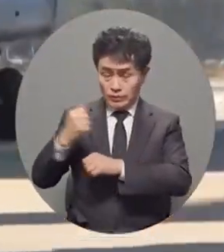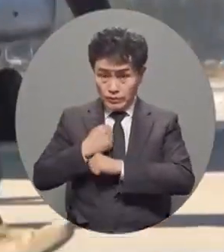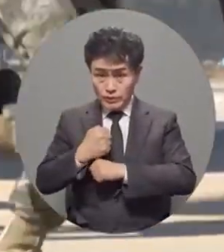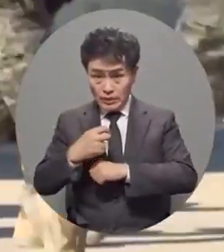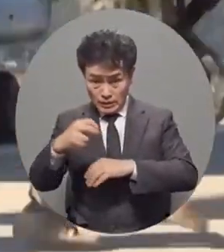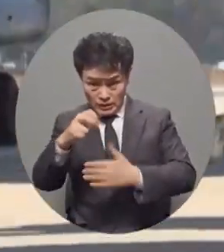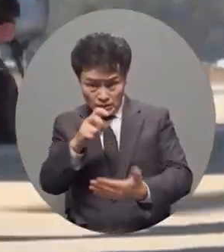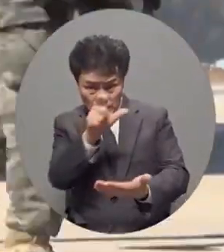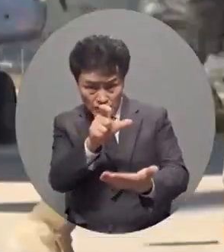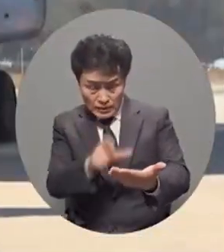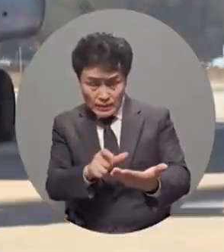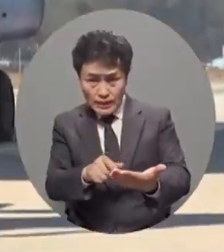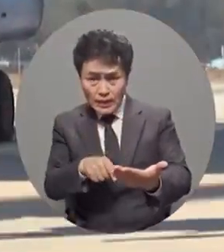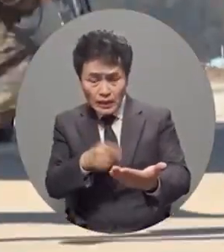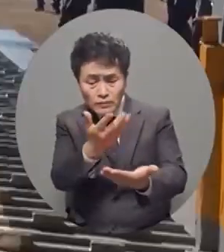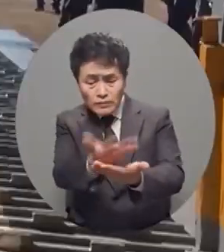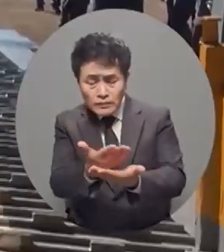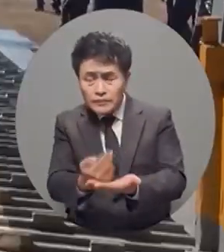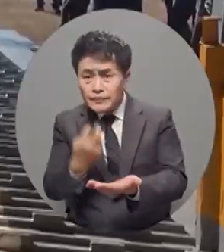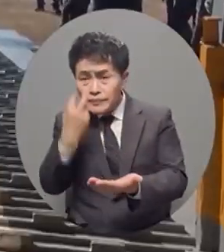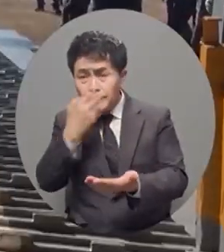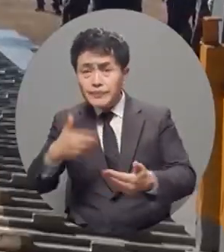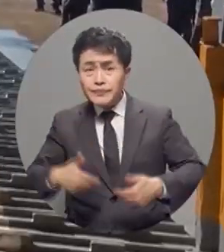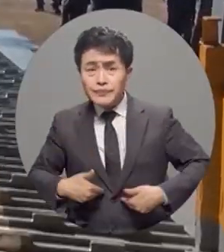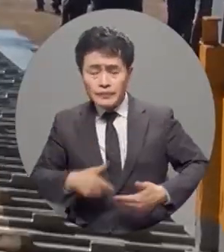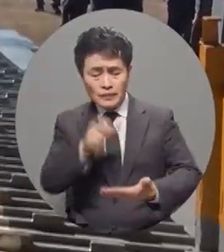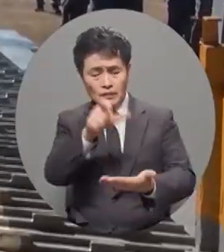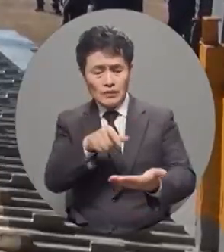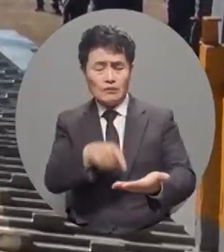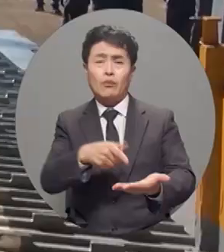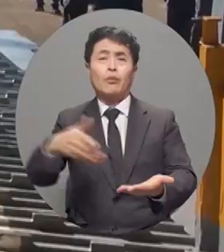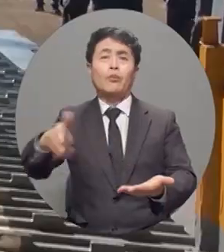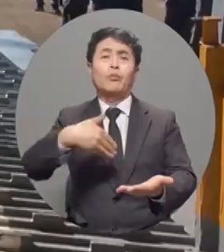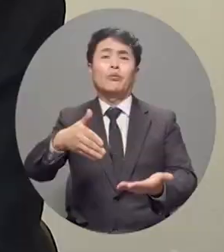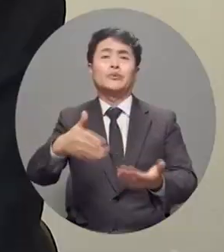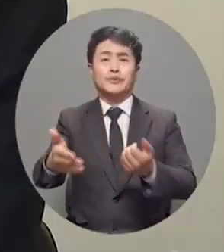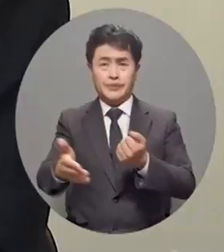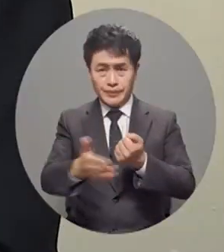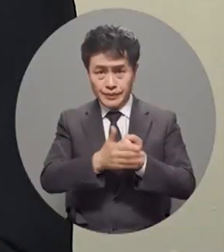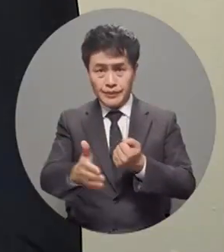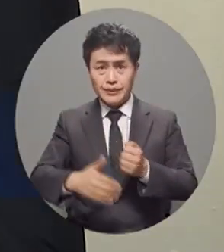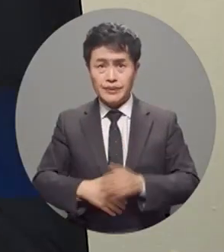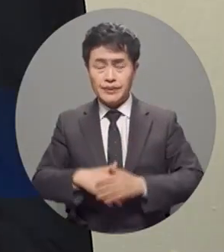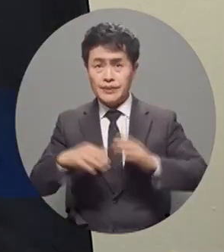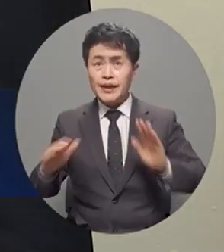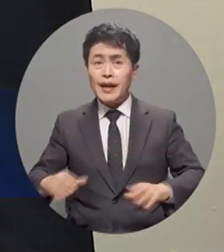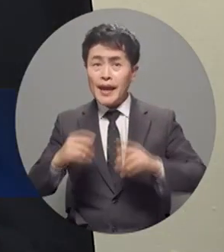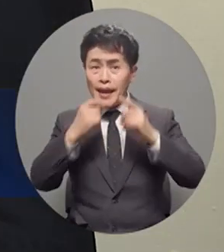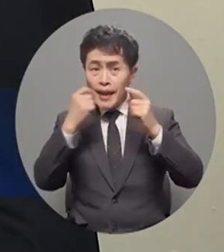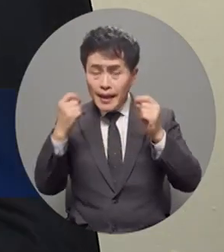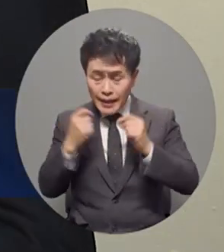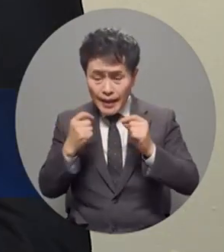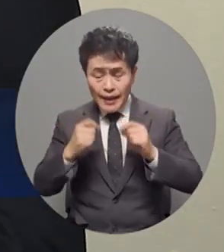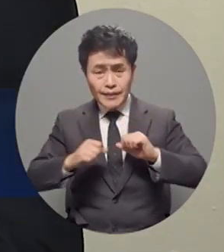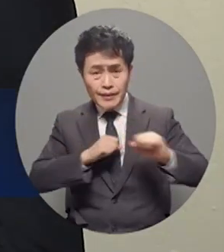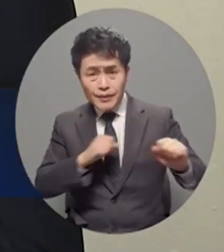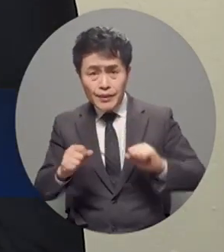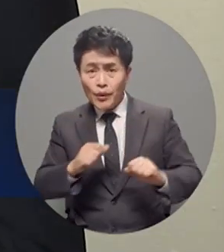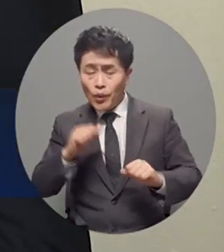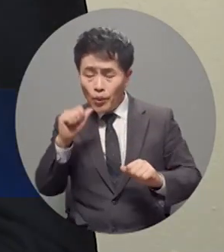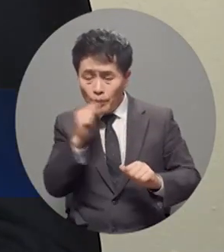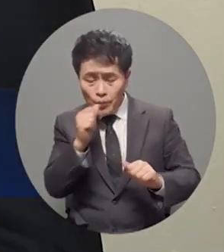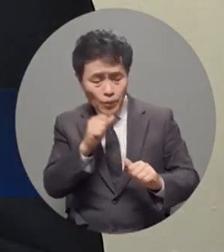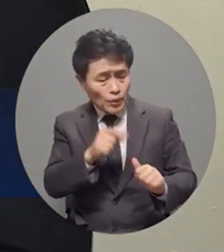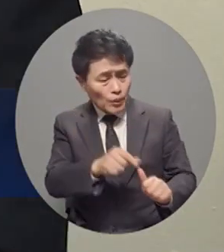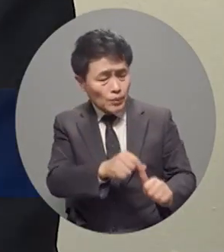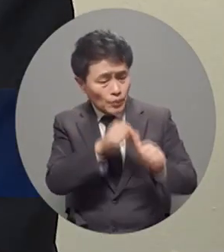기록을 근거로 심사를 받아야 하는데 기록 자체가 아예 없는 겁니다 개인이 뛰어다니면서 변호사를 수임하고